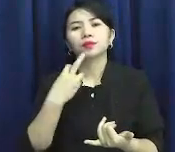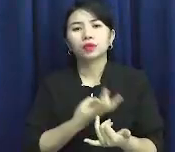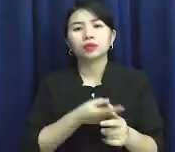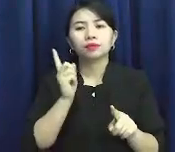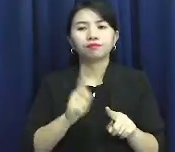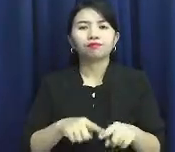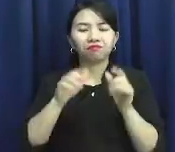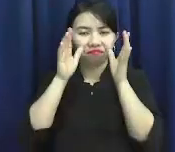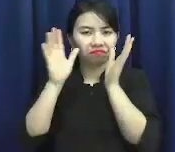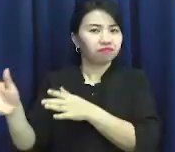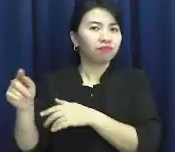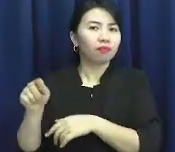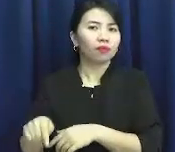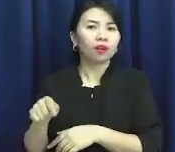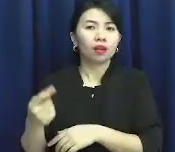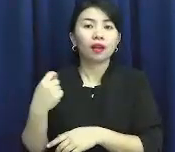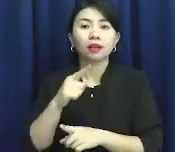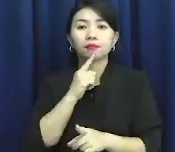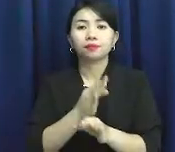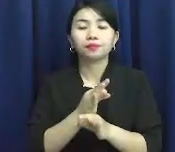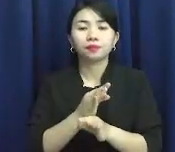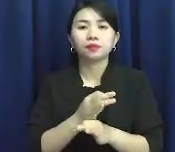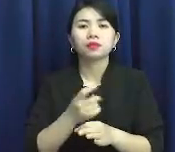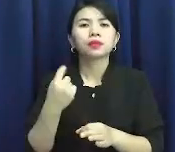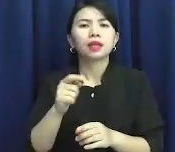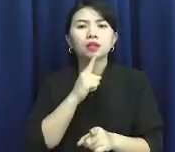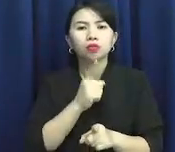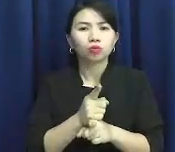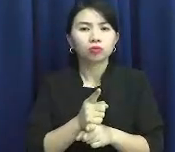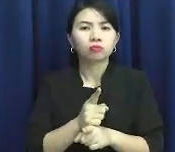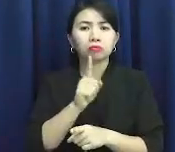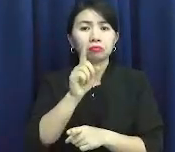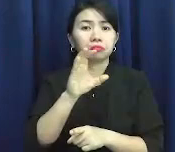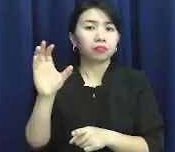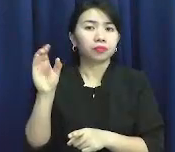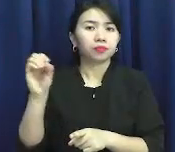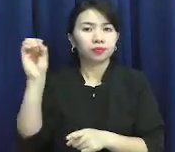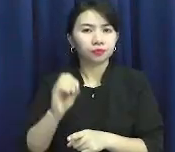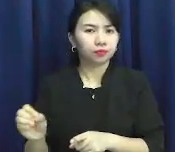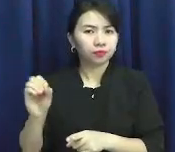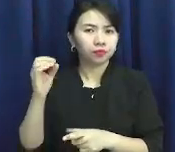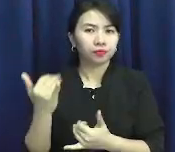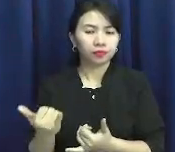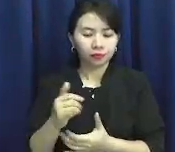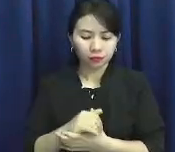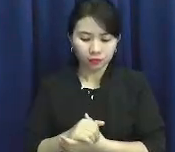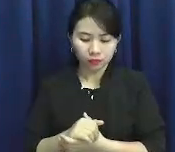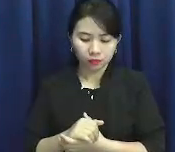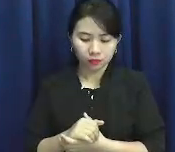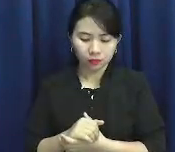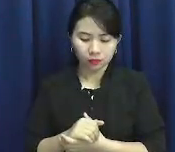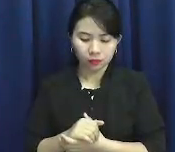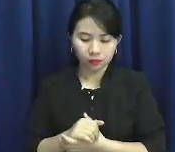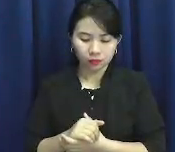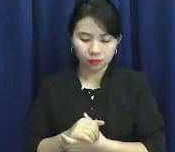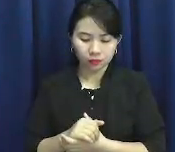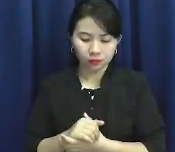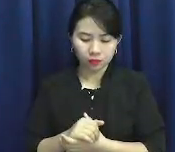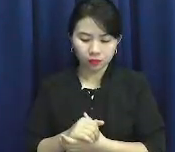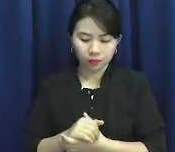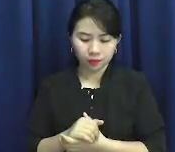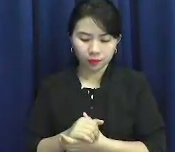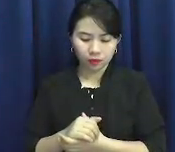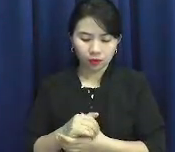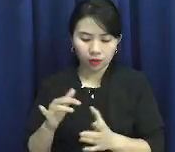inyo young people, you cannot deny the fact, the truth, 100%. Or hindi naman sabihin na natin 100%. Sabi, let me just say that